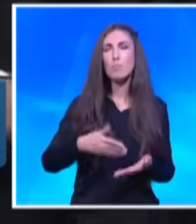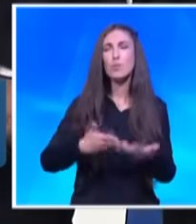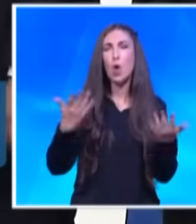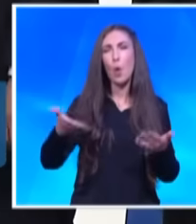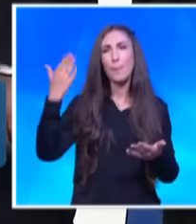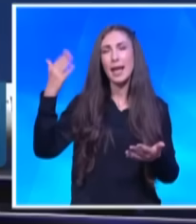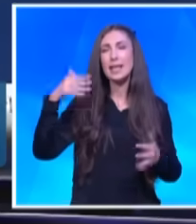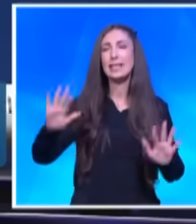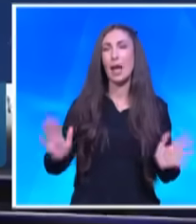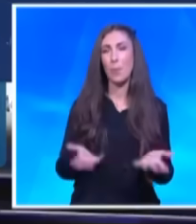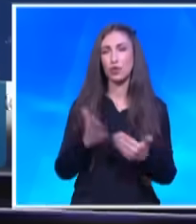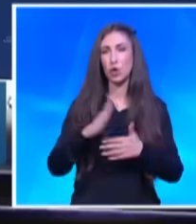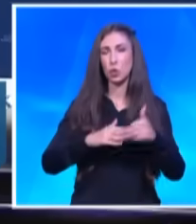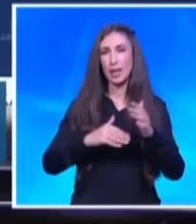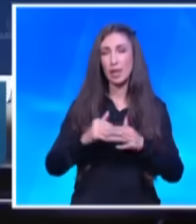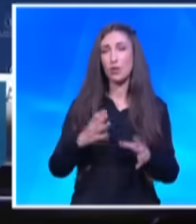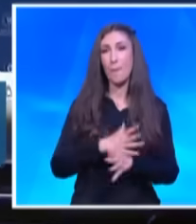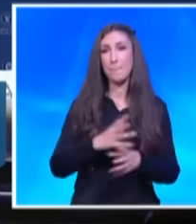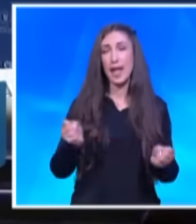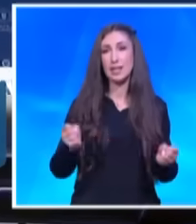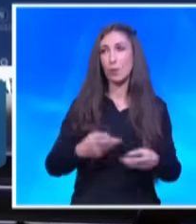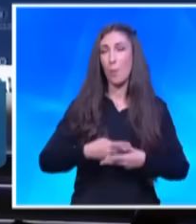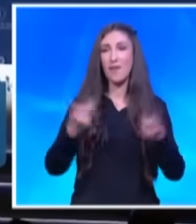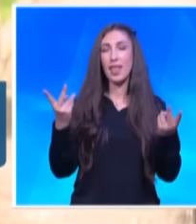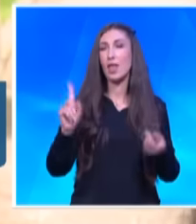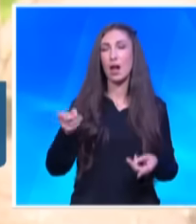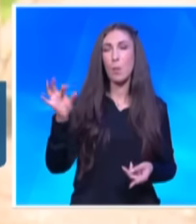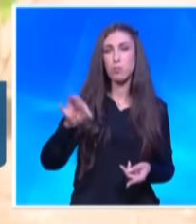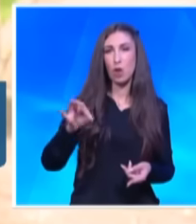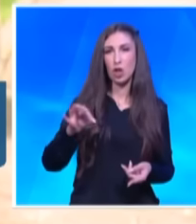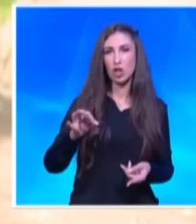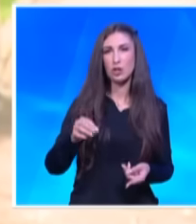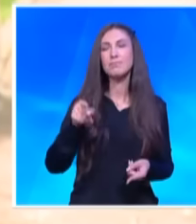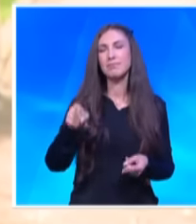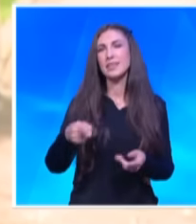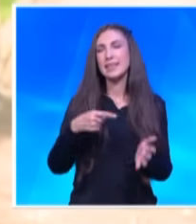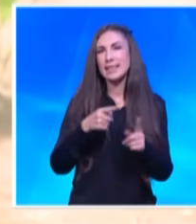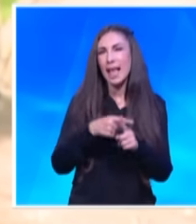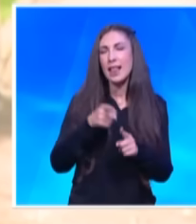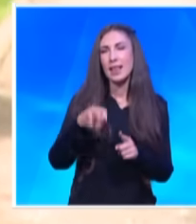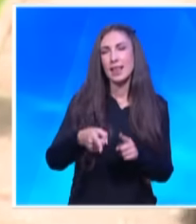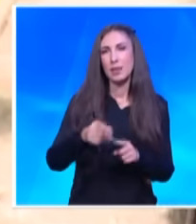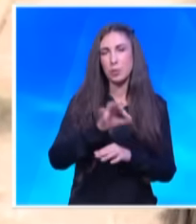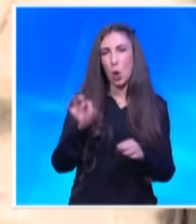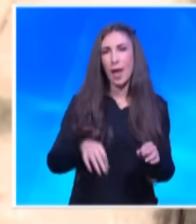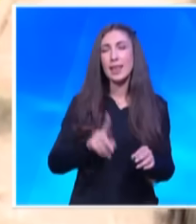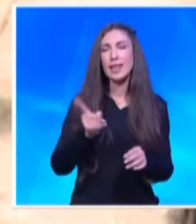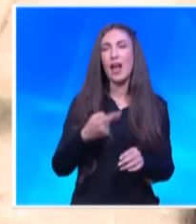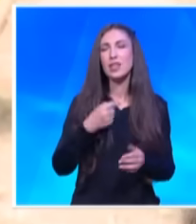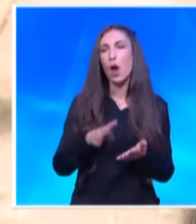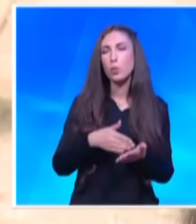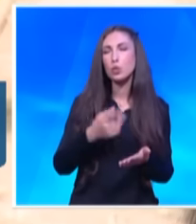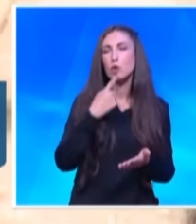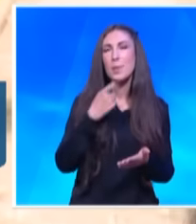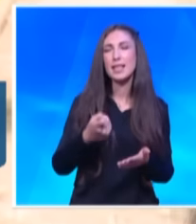да започне строителството и то без обявена поръчка? Целта на този проект беше да обслужиме Газпром и интересите